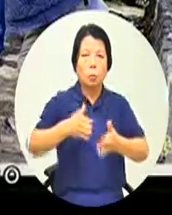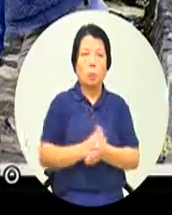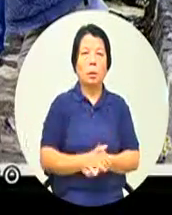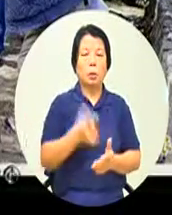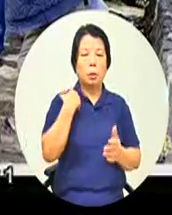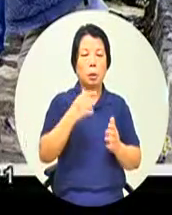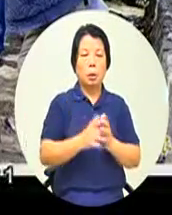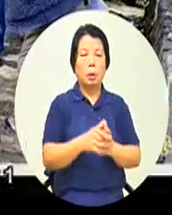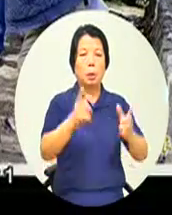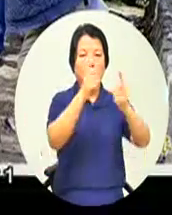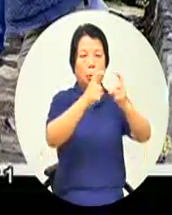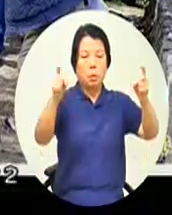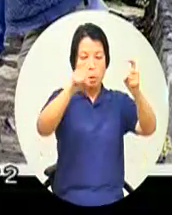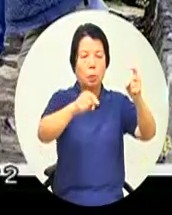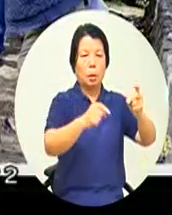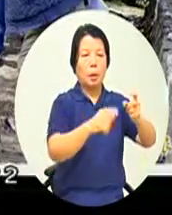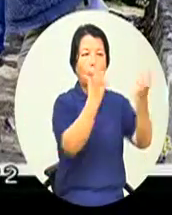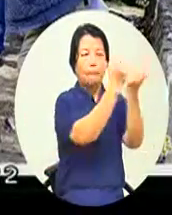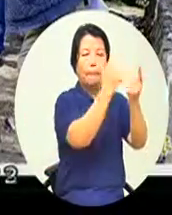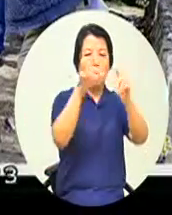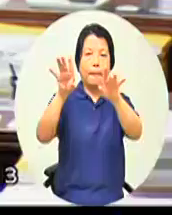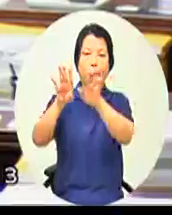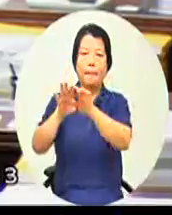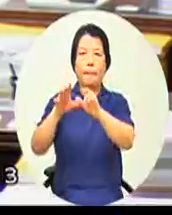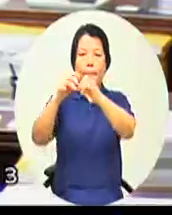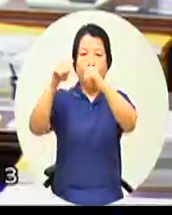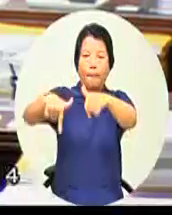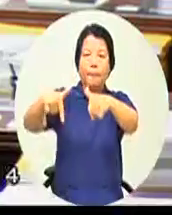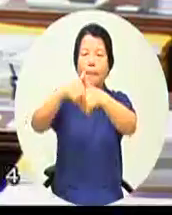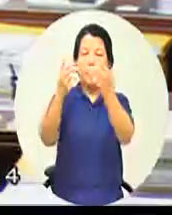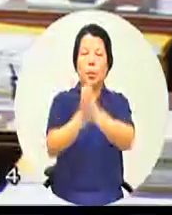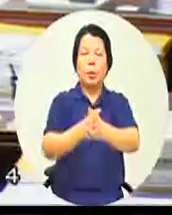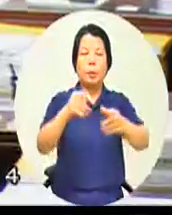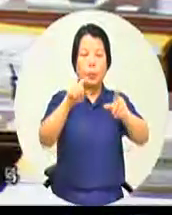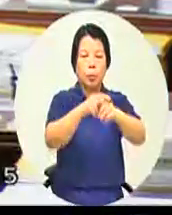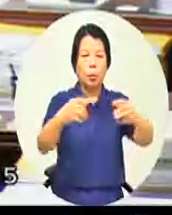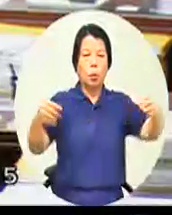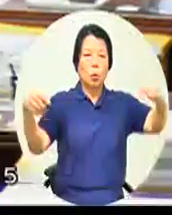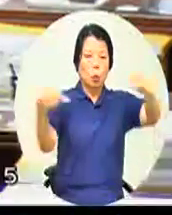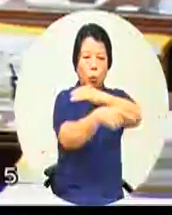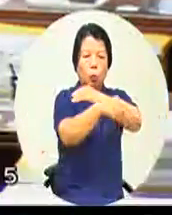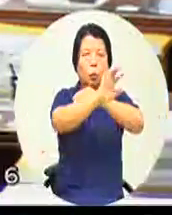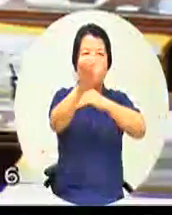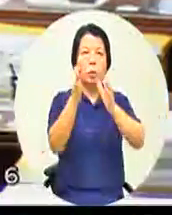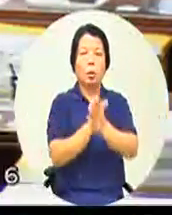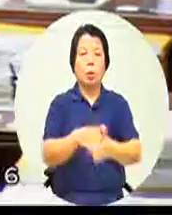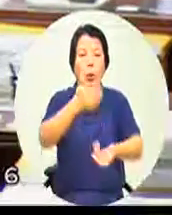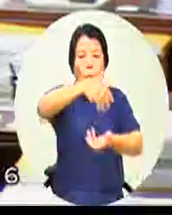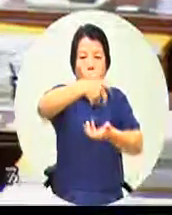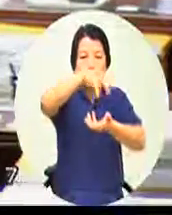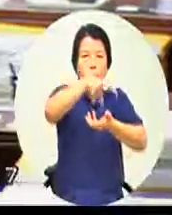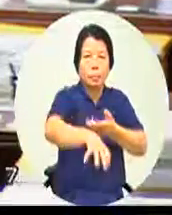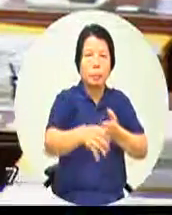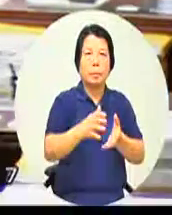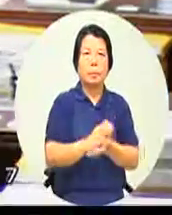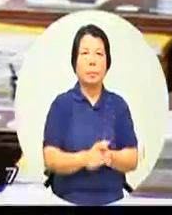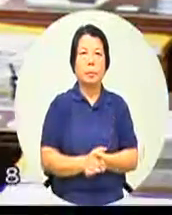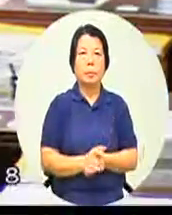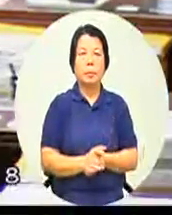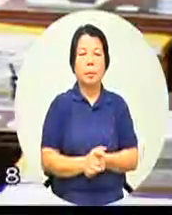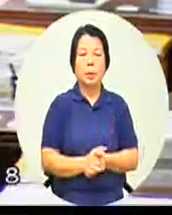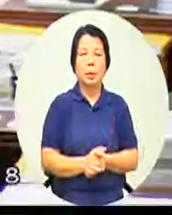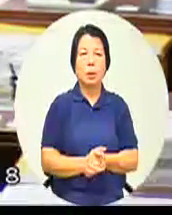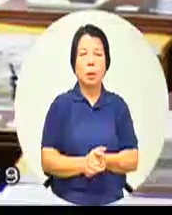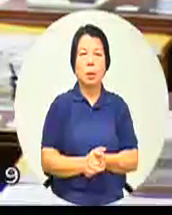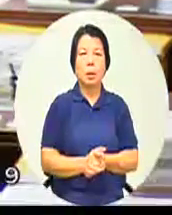城墙的北边跟南边。他为了方便，他把它凿穿了，所以北边他有餐厅，然后呢营设在南边，